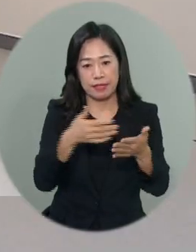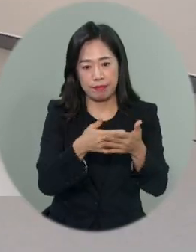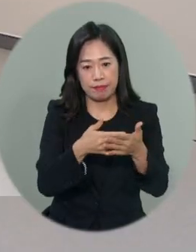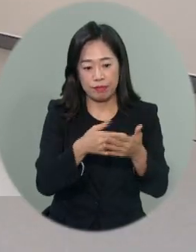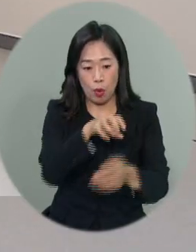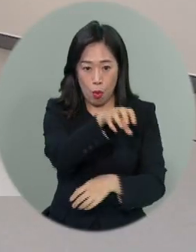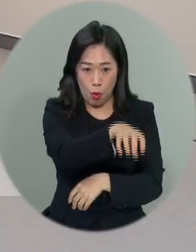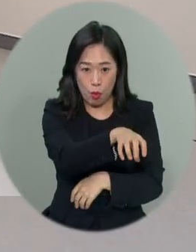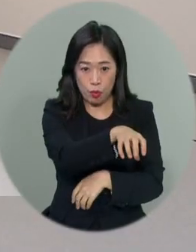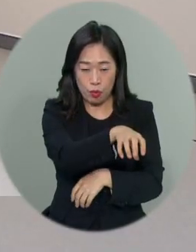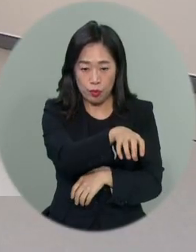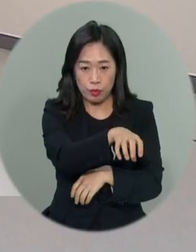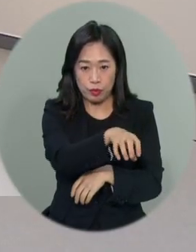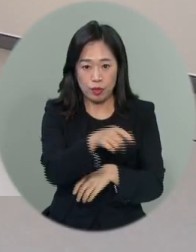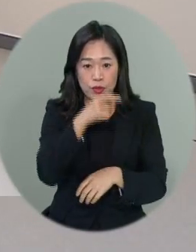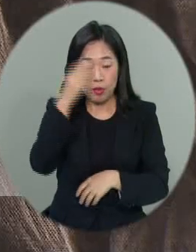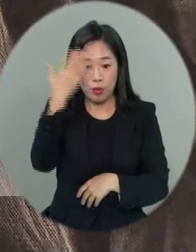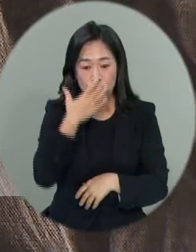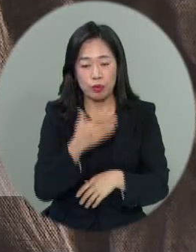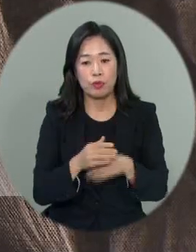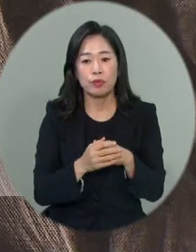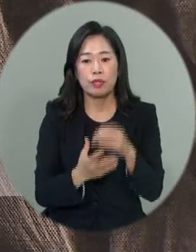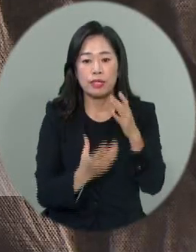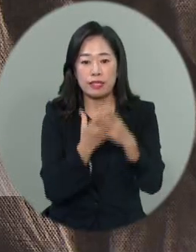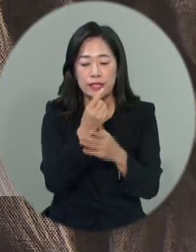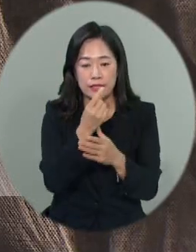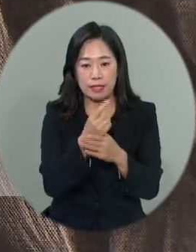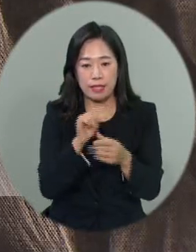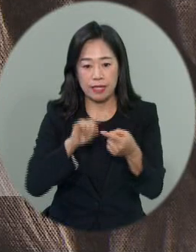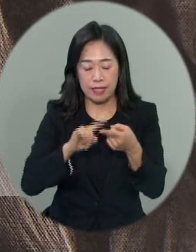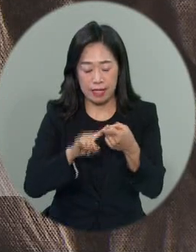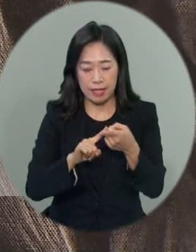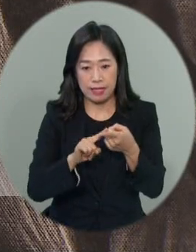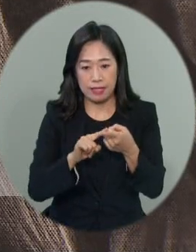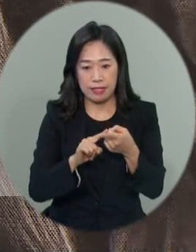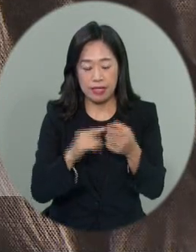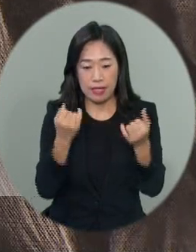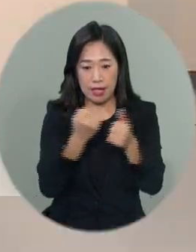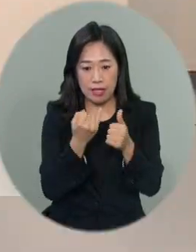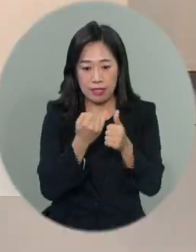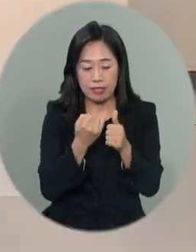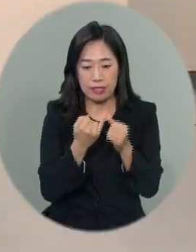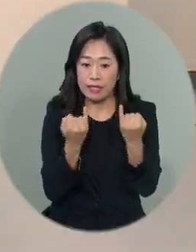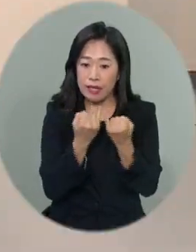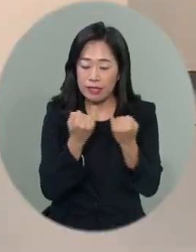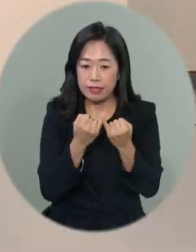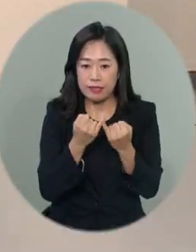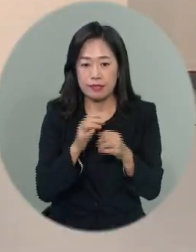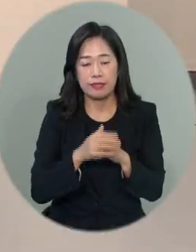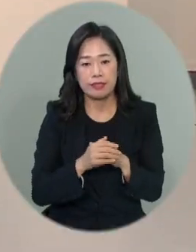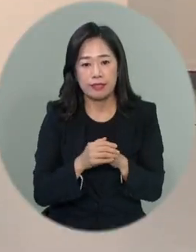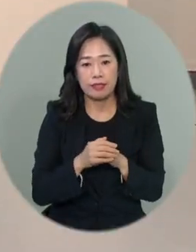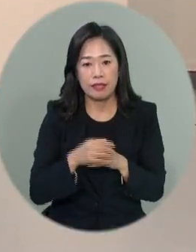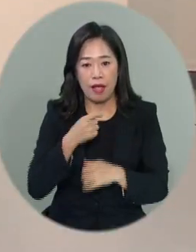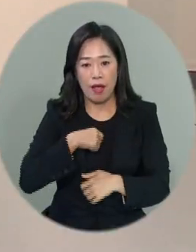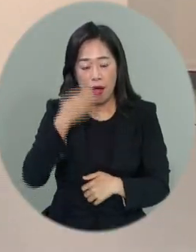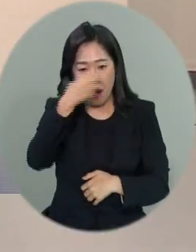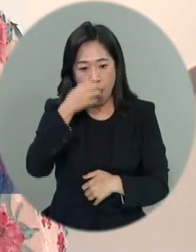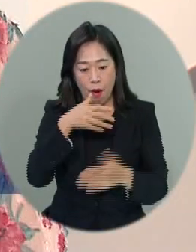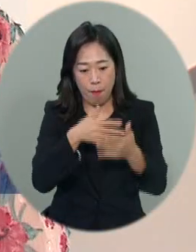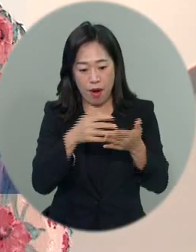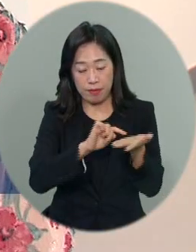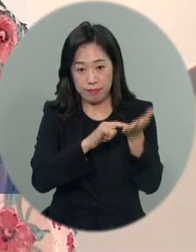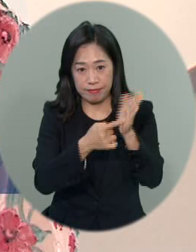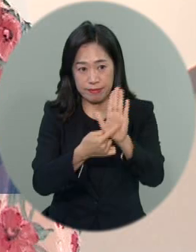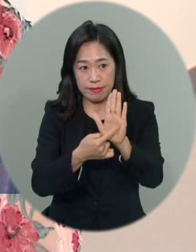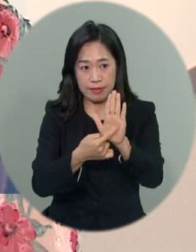다른 전시장에서는 여순 사건 이후 유족과 여성들의 애환을 조명하는 작품을 만나볼 수 있습니다. 타 지역에서